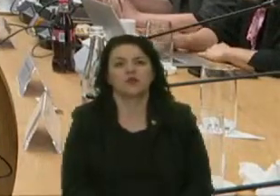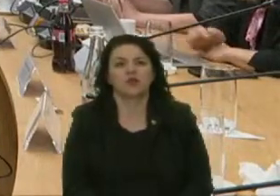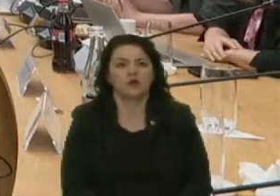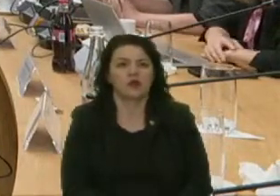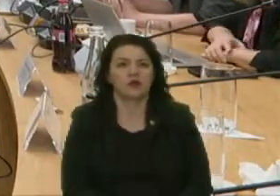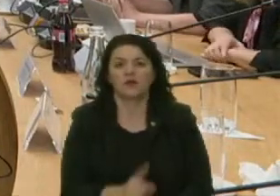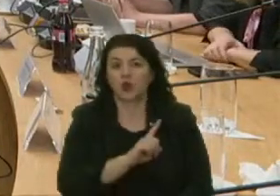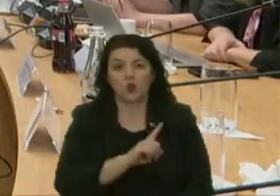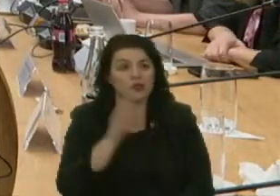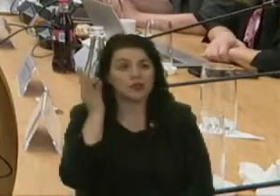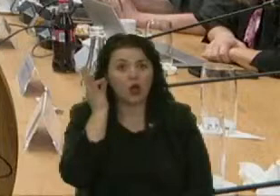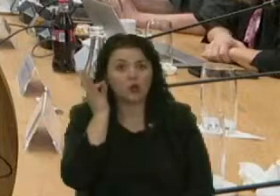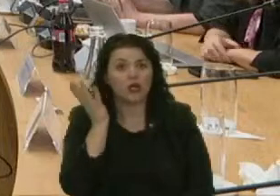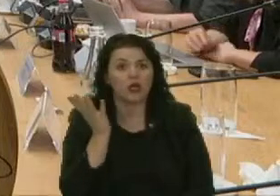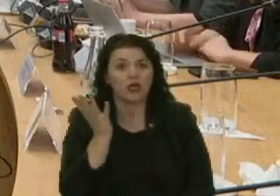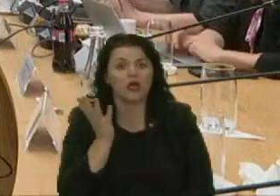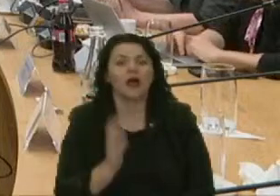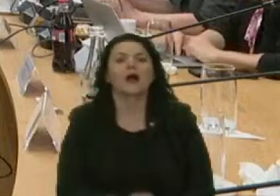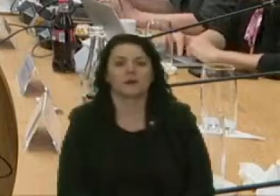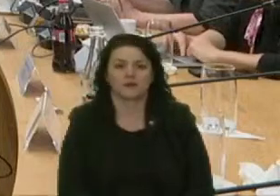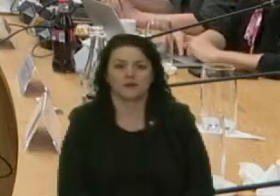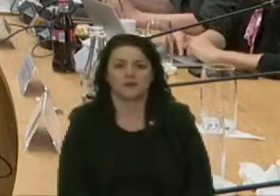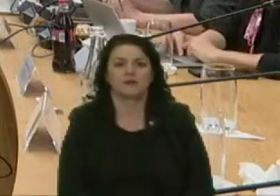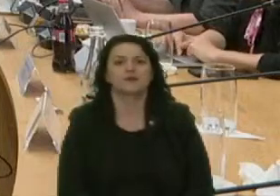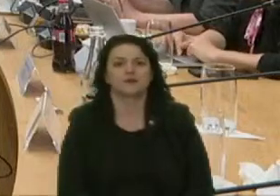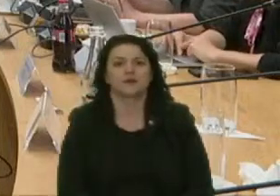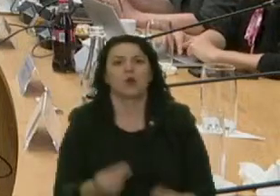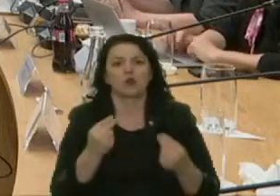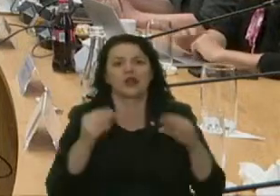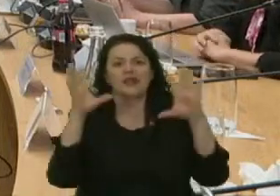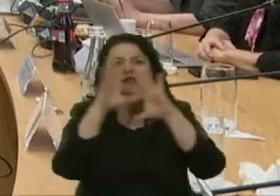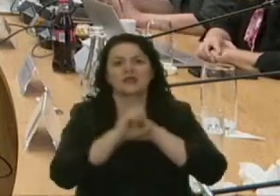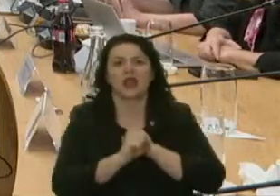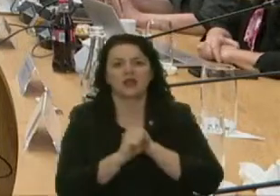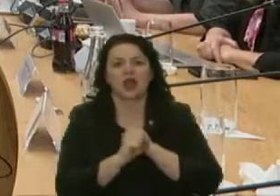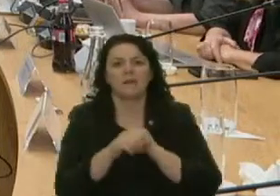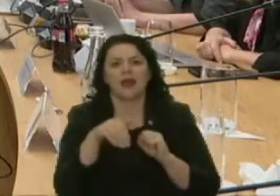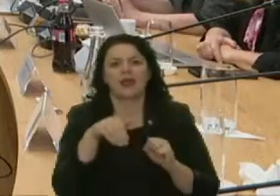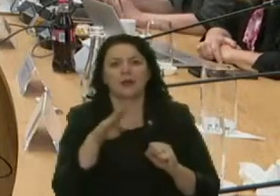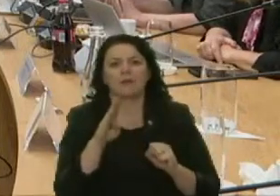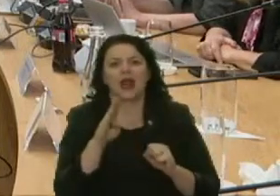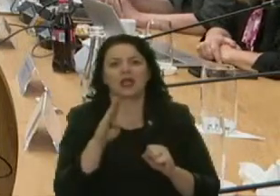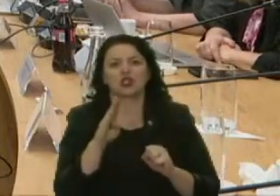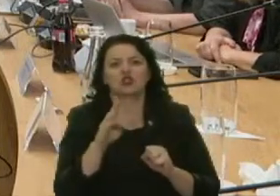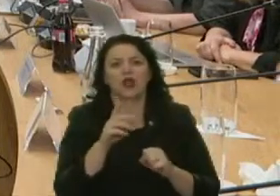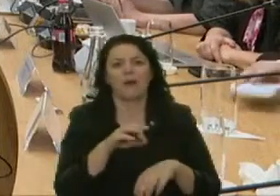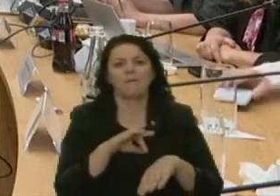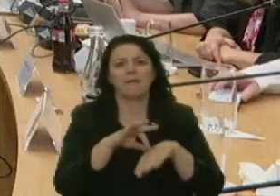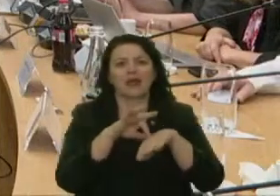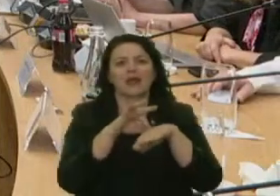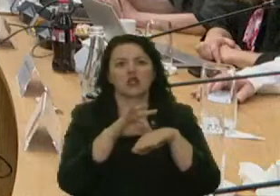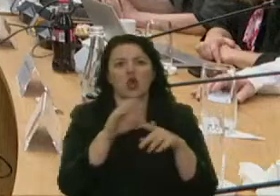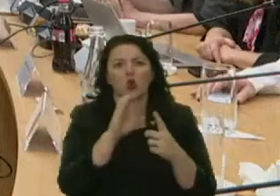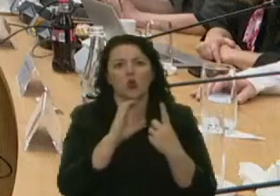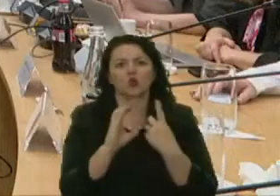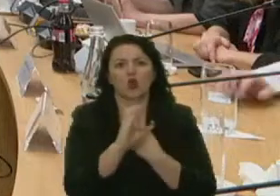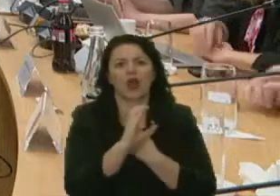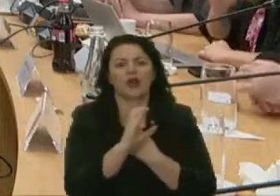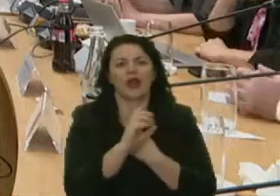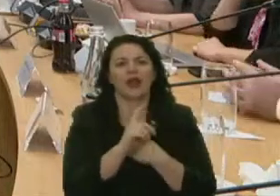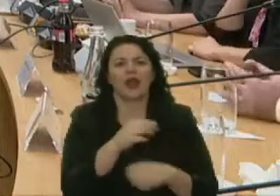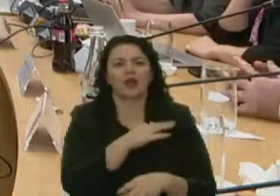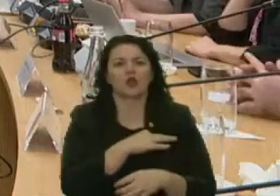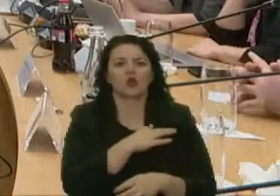scuze bun merge Bună seara Tuturor Mă numesc Micki Braniște și sunt manager cultural curator lector